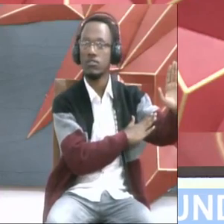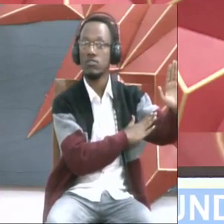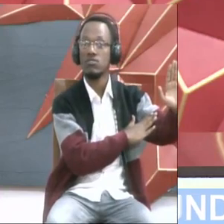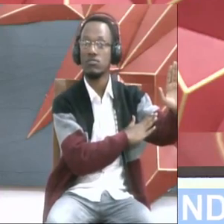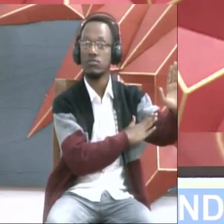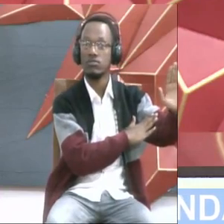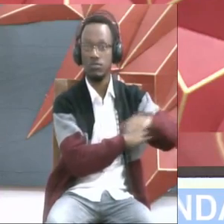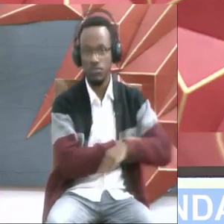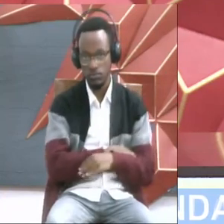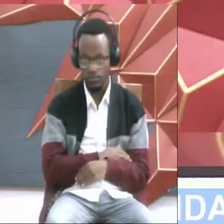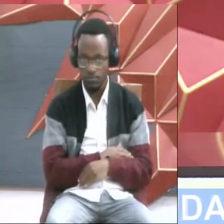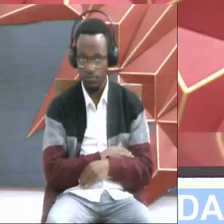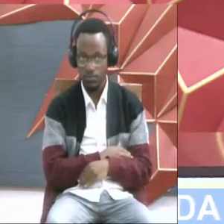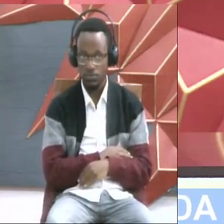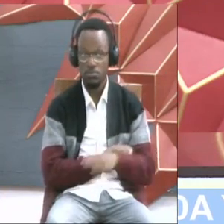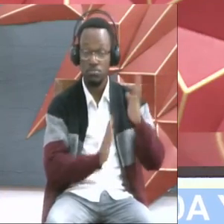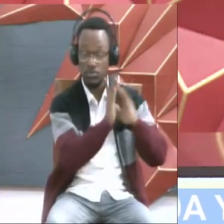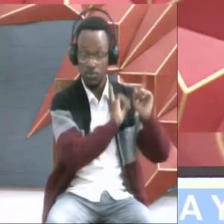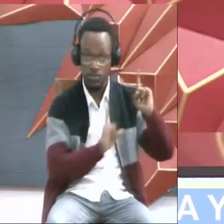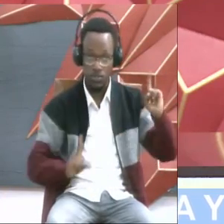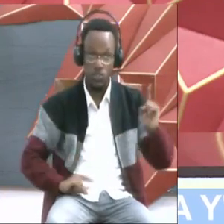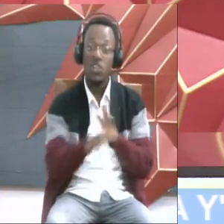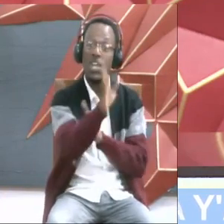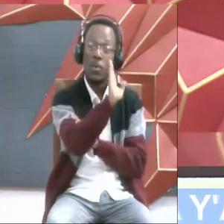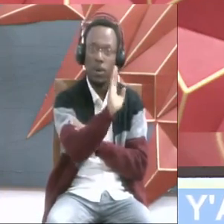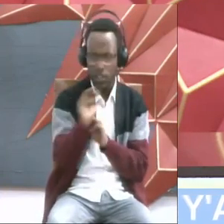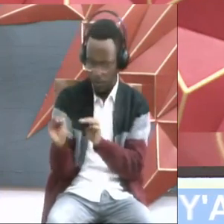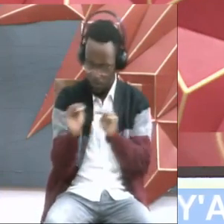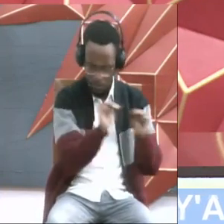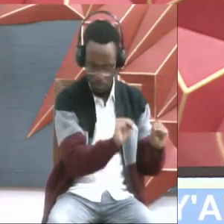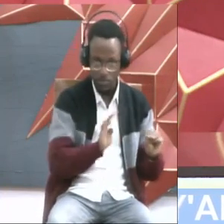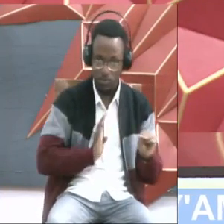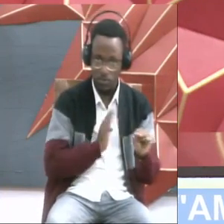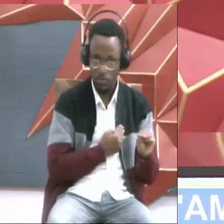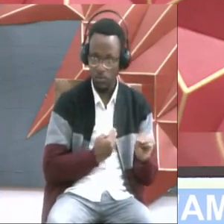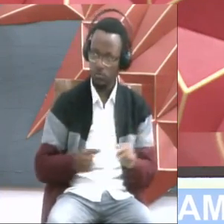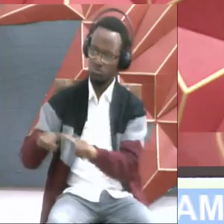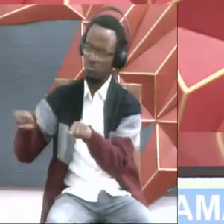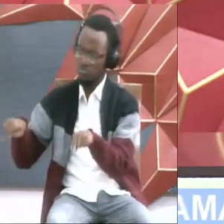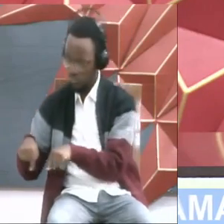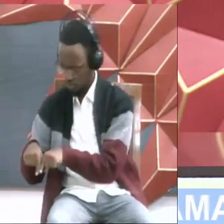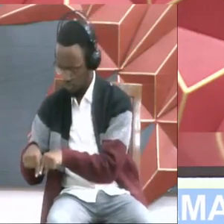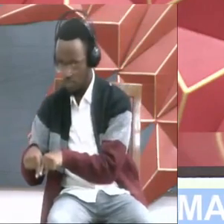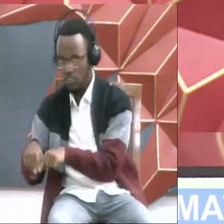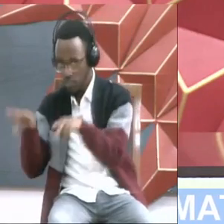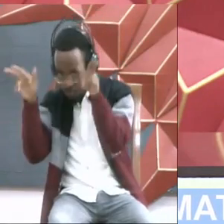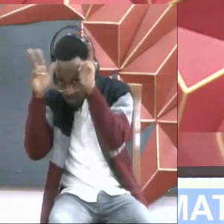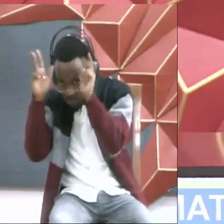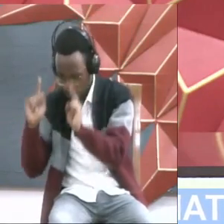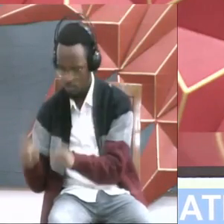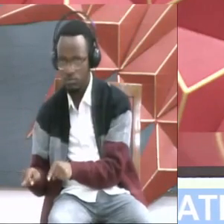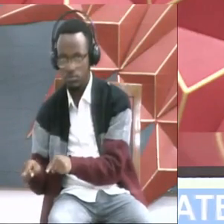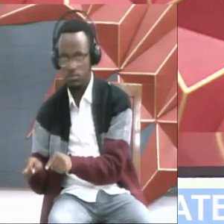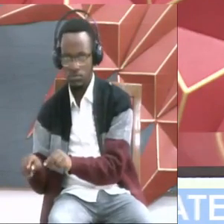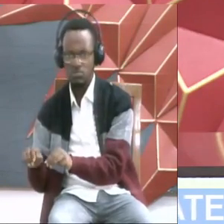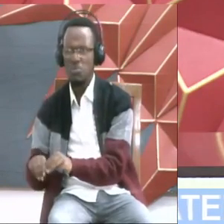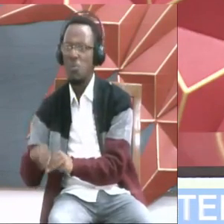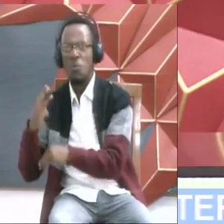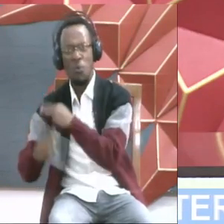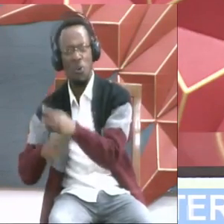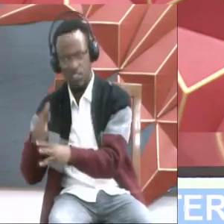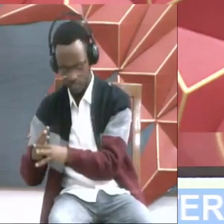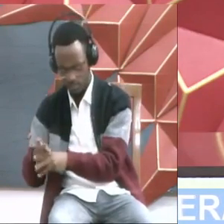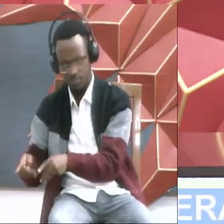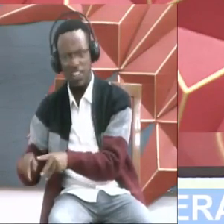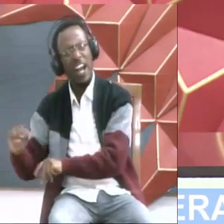imana ihabwa icyubahiro cyinshi yatwimuye atuvana mu bwami bwa satani mu bwami bw'isi mu